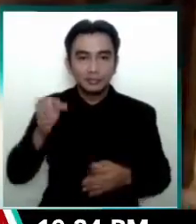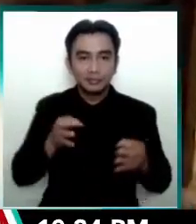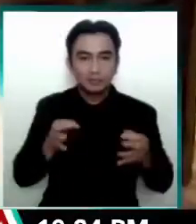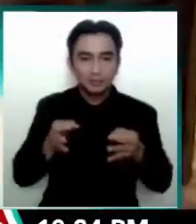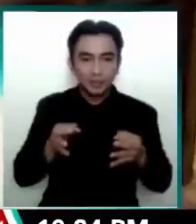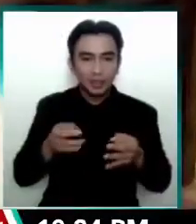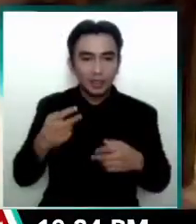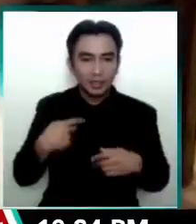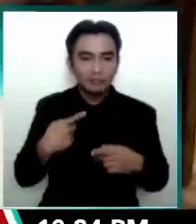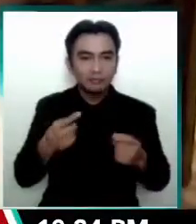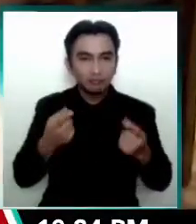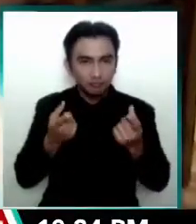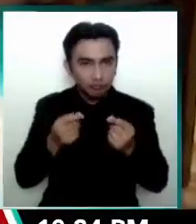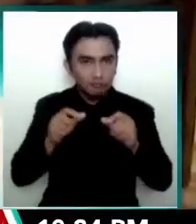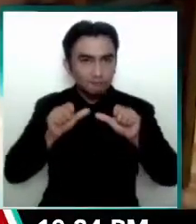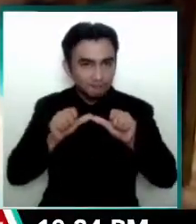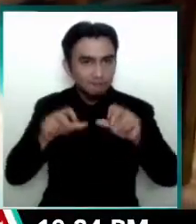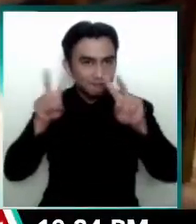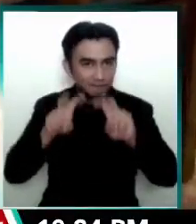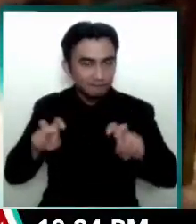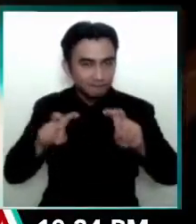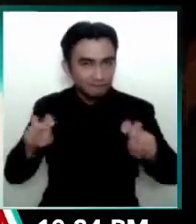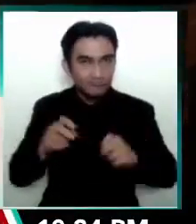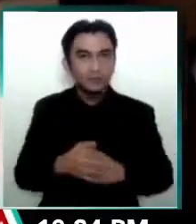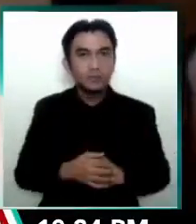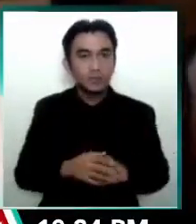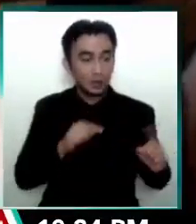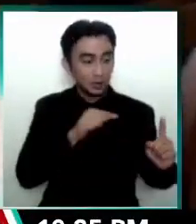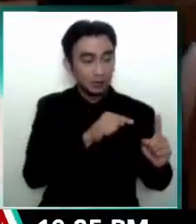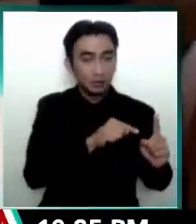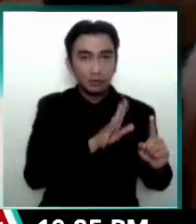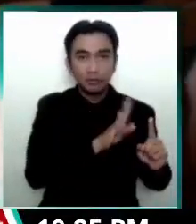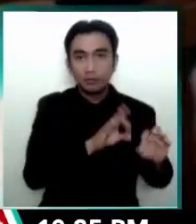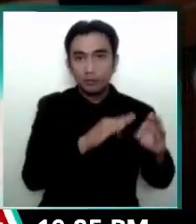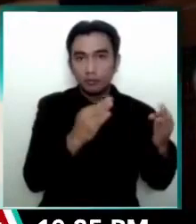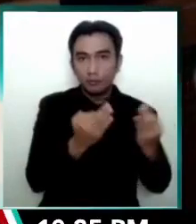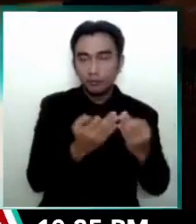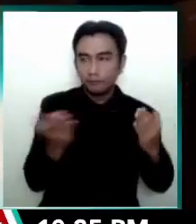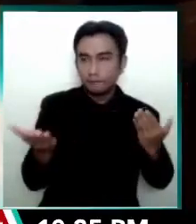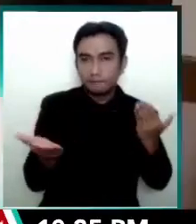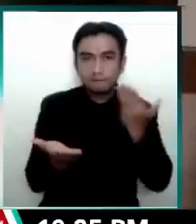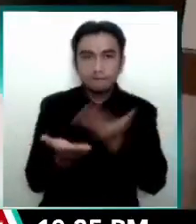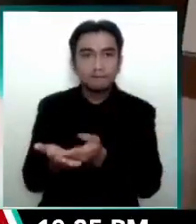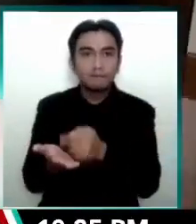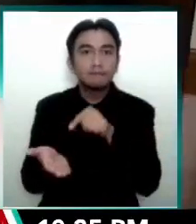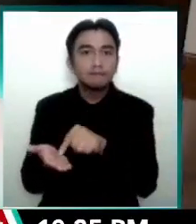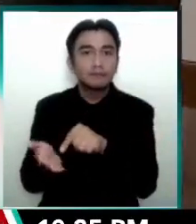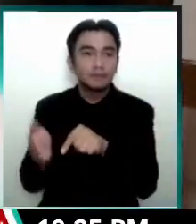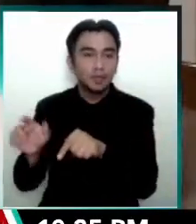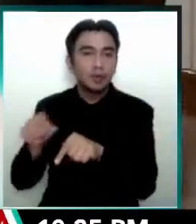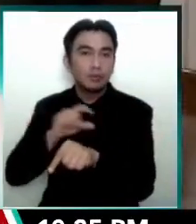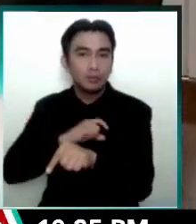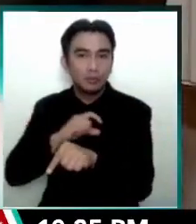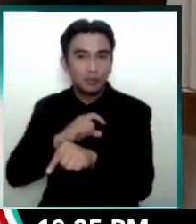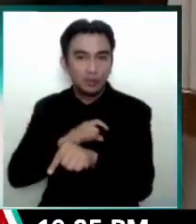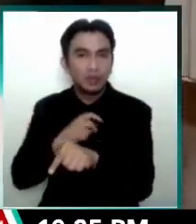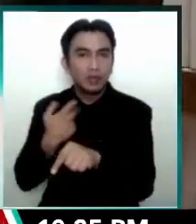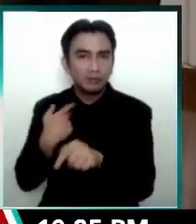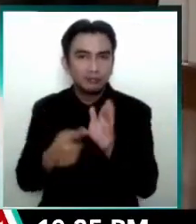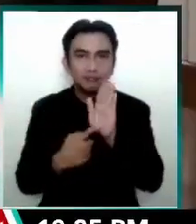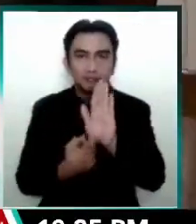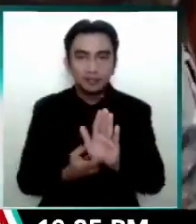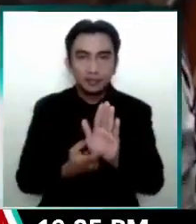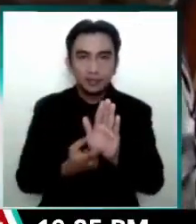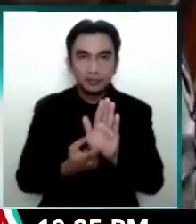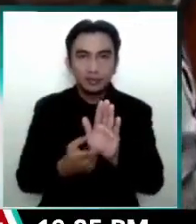Sa pagpunta naman ng pamilya ni Jimboy sa opisina ni NCR Police Office Chief Jose Nartates Jr., ipinakita sa kanila sa pamamagitan ng video